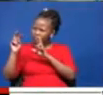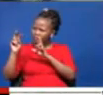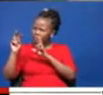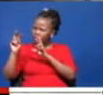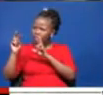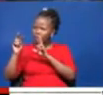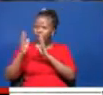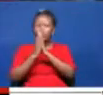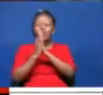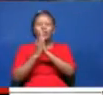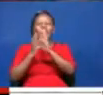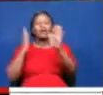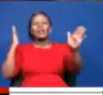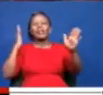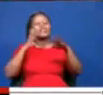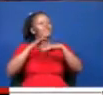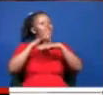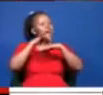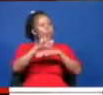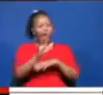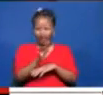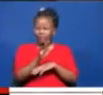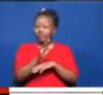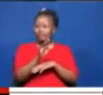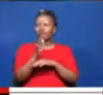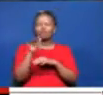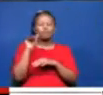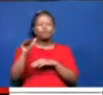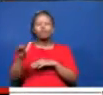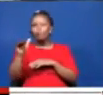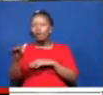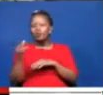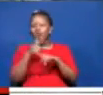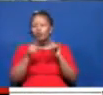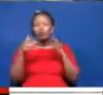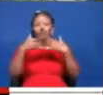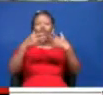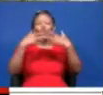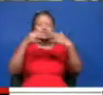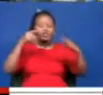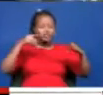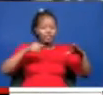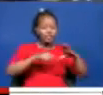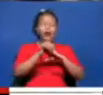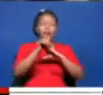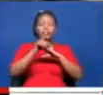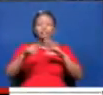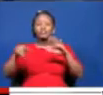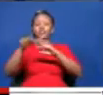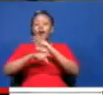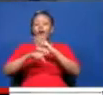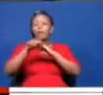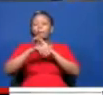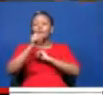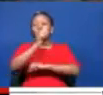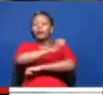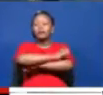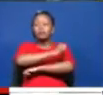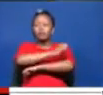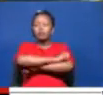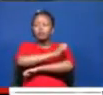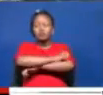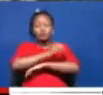ilianza na mapema kabisa kuanzia huko kwenye entrance ya gate hii ya shule hii ya msingi ya Masikonde. Watu wamejitokeza